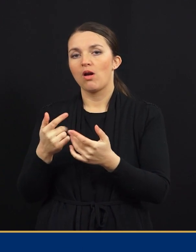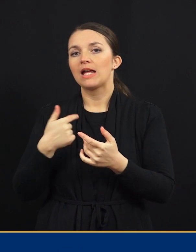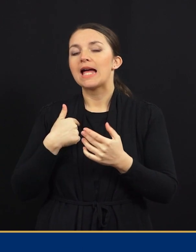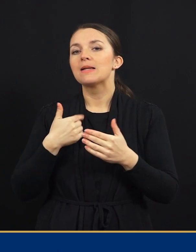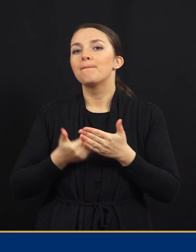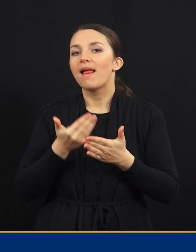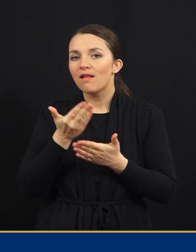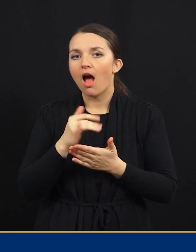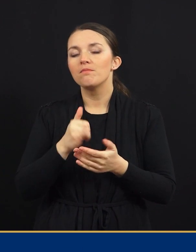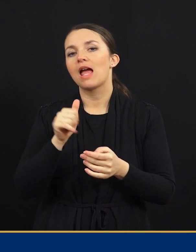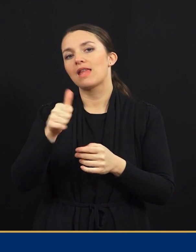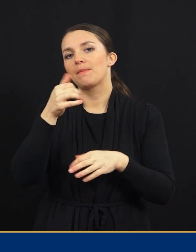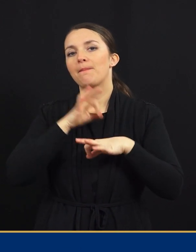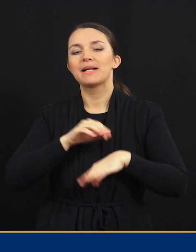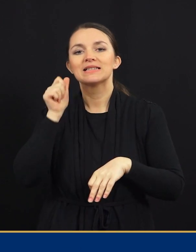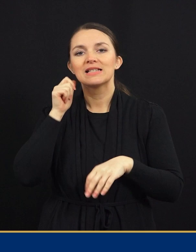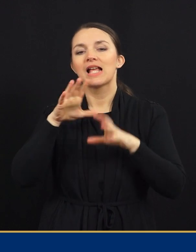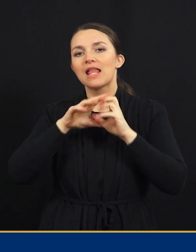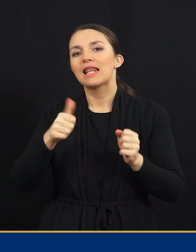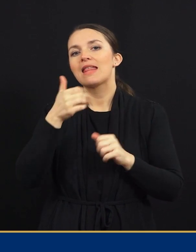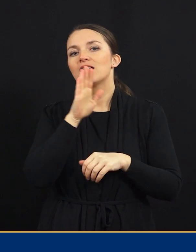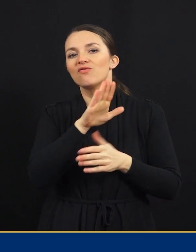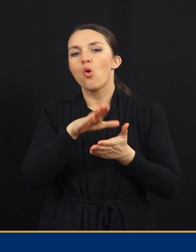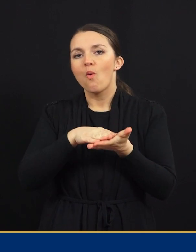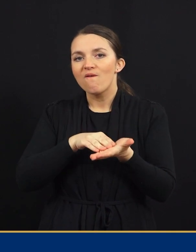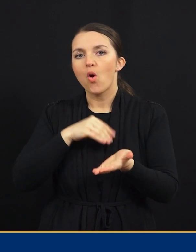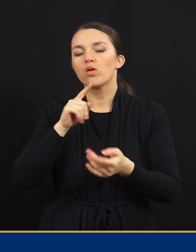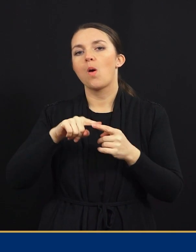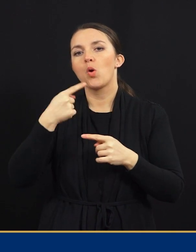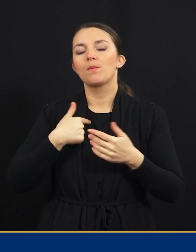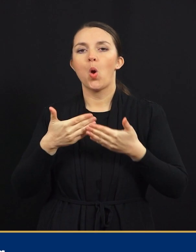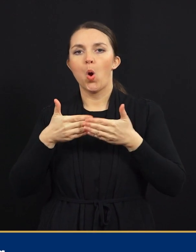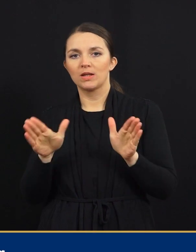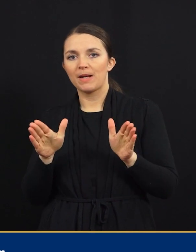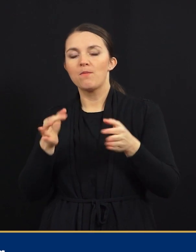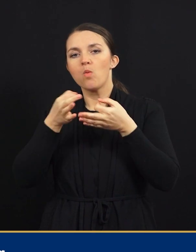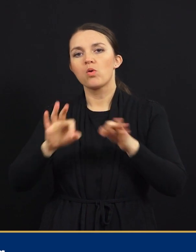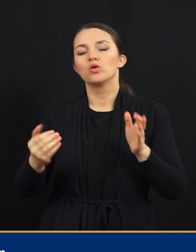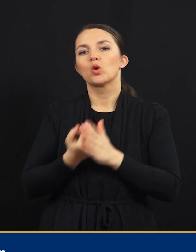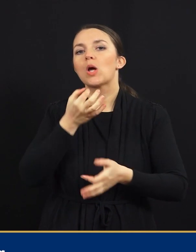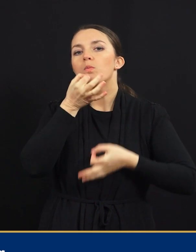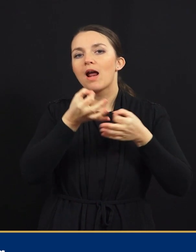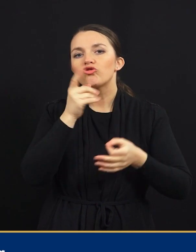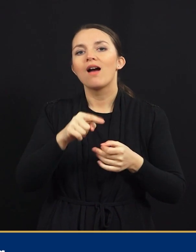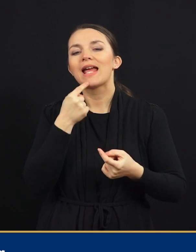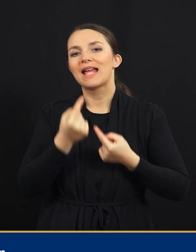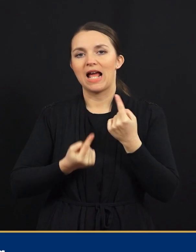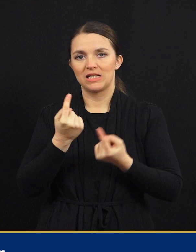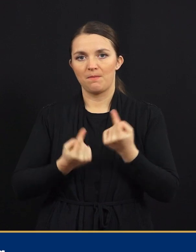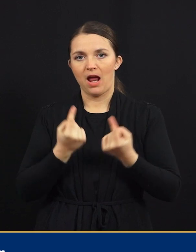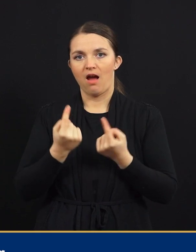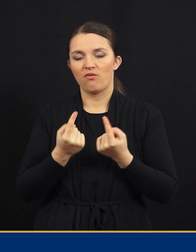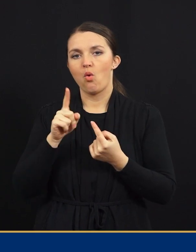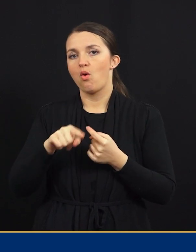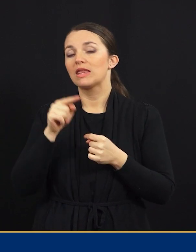da jaz predlagam, da najprej predsednica naredi en svoj uvod, da potem odpremo prostor za vprašanja in